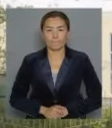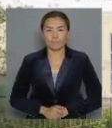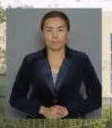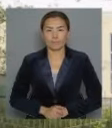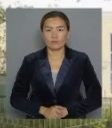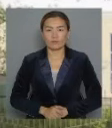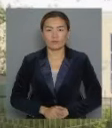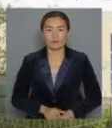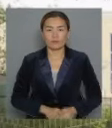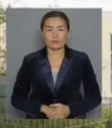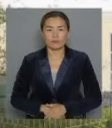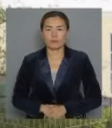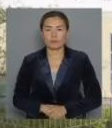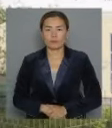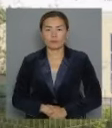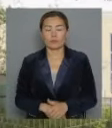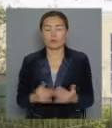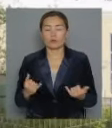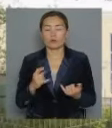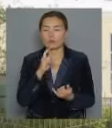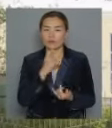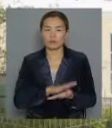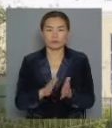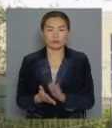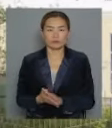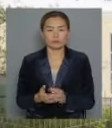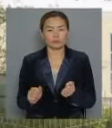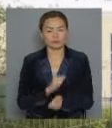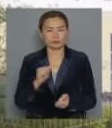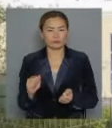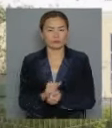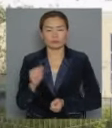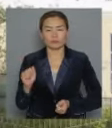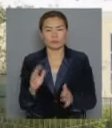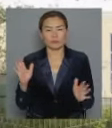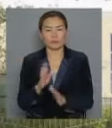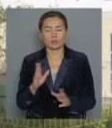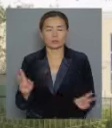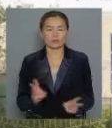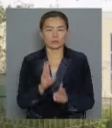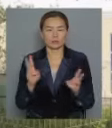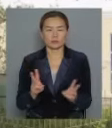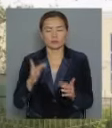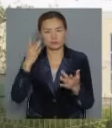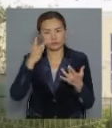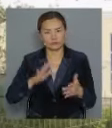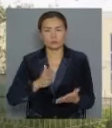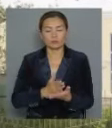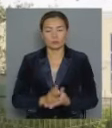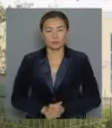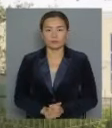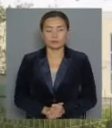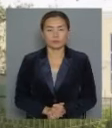еліміздегі мынау қазіргі заманда қоғамдық кезіндегі өрттің пайда болуы